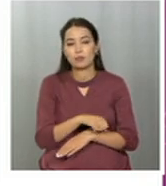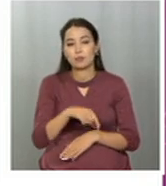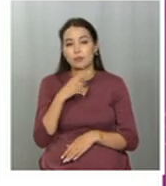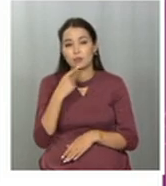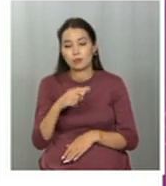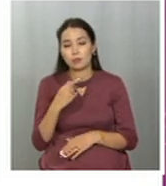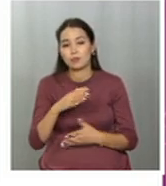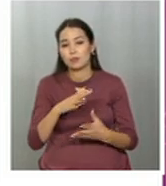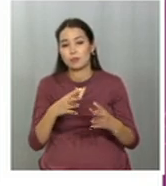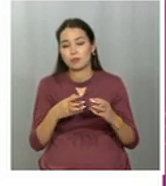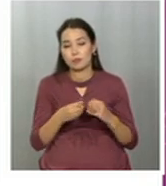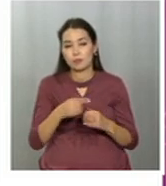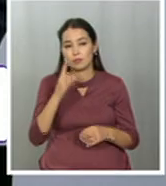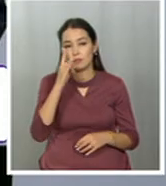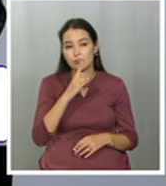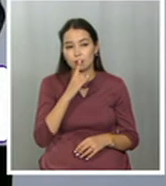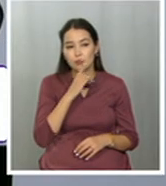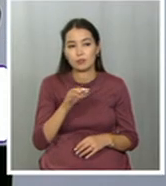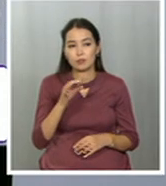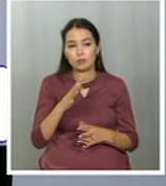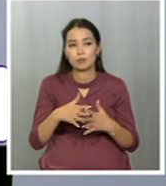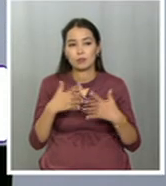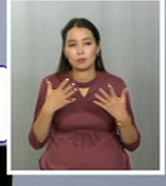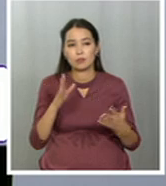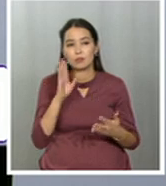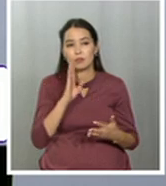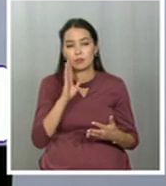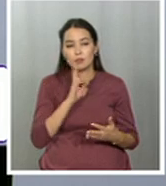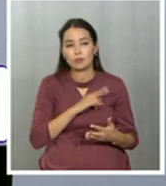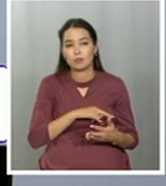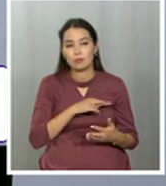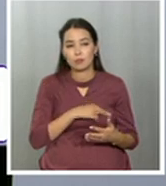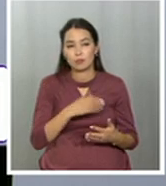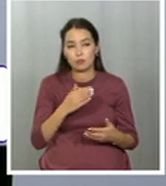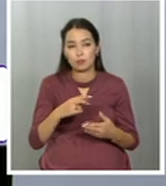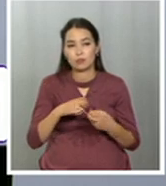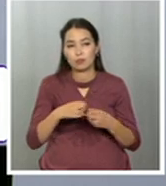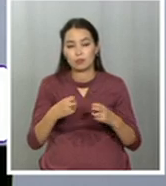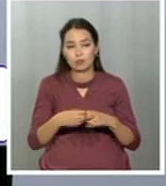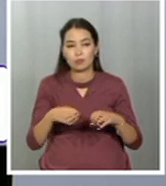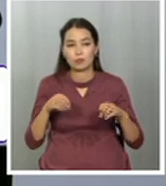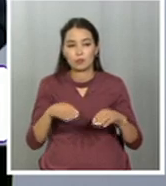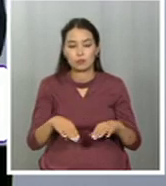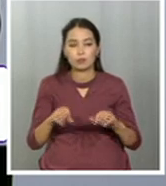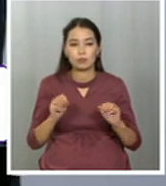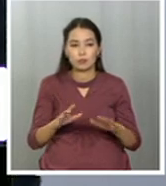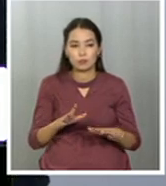болса, Қазақстан аумағында үлкен су ресурстарының геосаяси проблемаларын шешуге болатын еді.